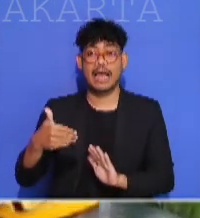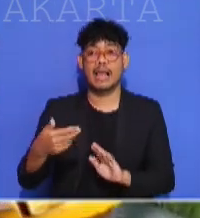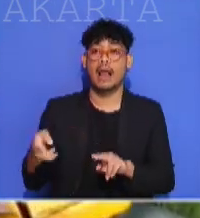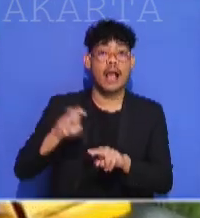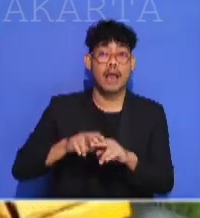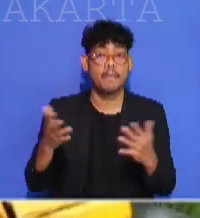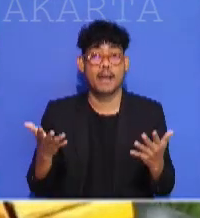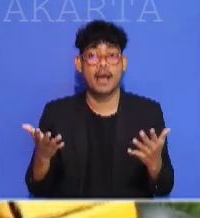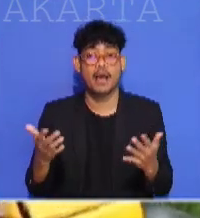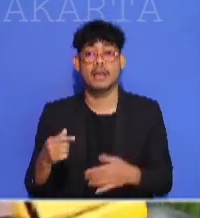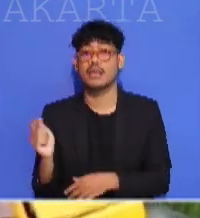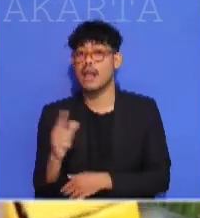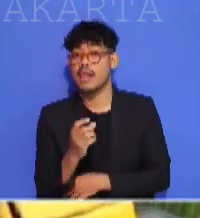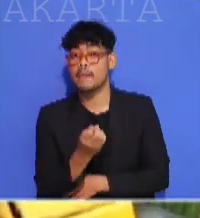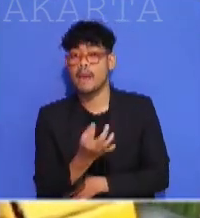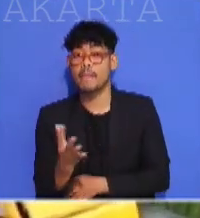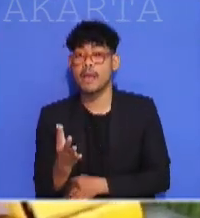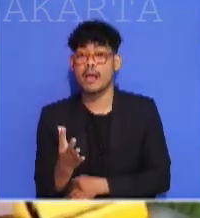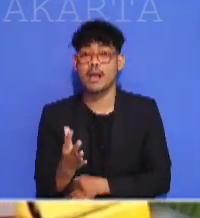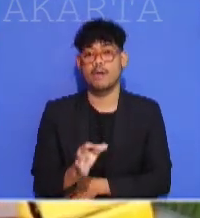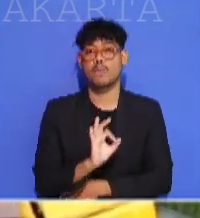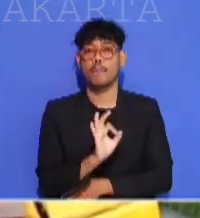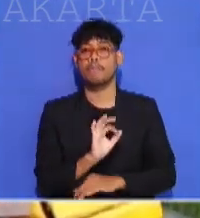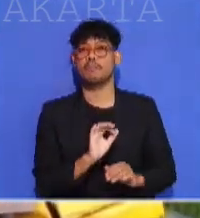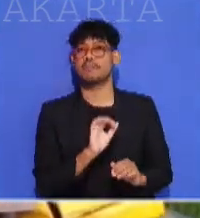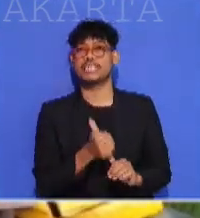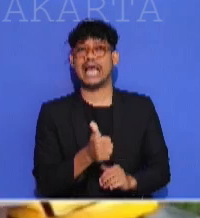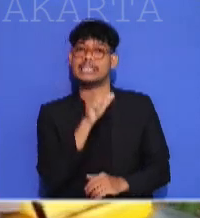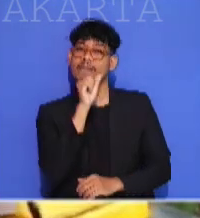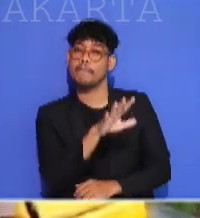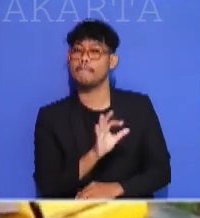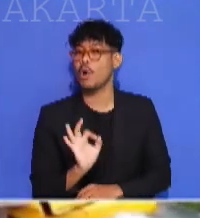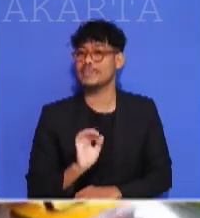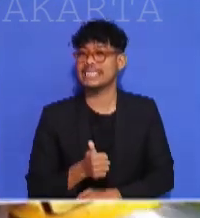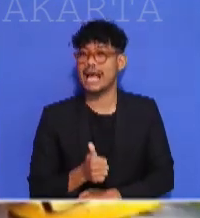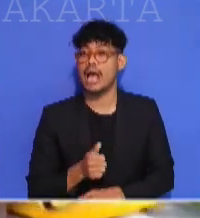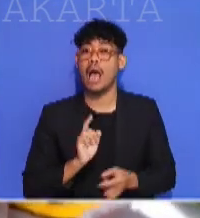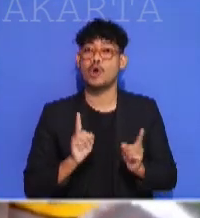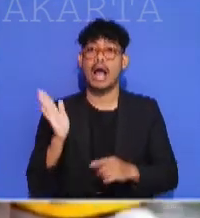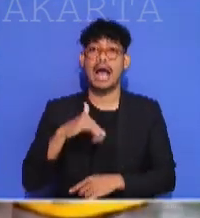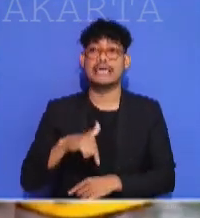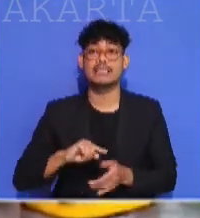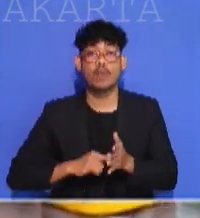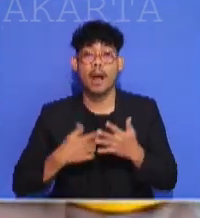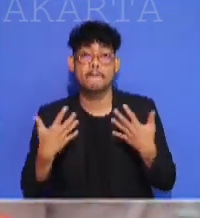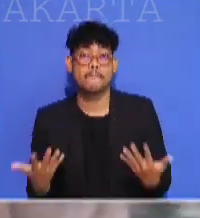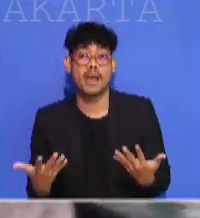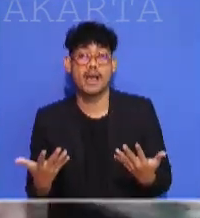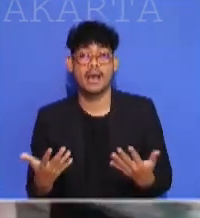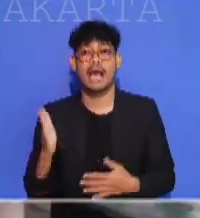dan tanggalnya juga belum dipastikan. Kita belum bisa dipastikan, kita belum bisa menjawab itu. Jenderal, hari ini mulai apa? Hari ini mulai loading